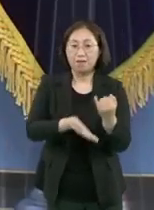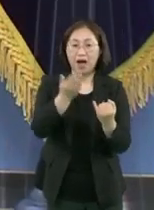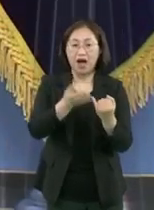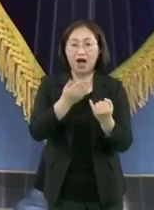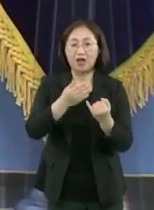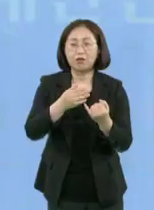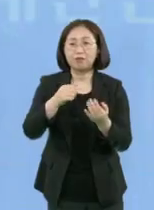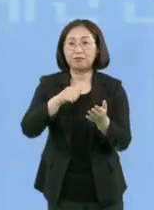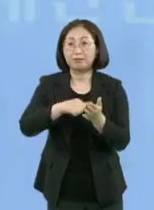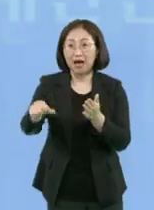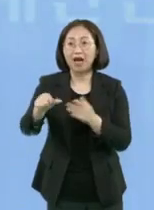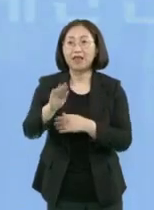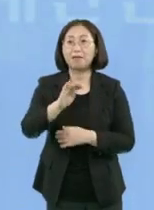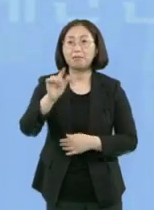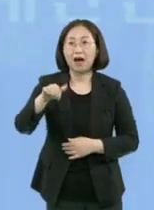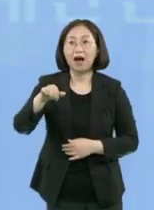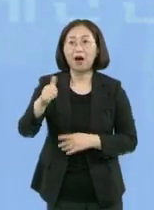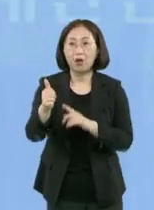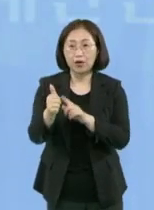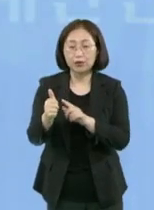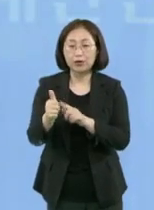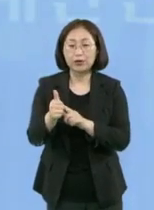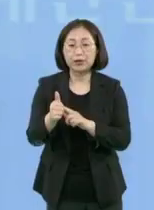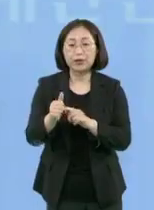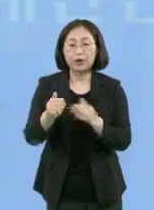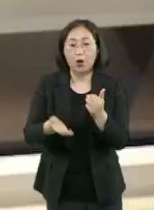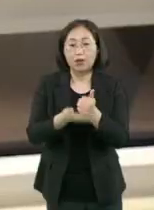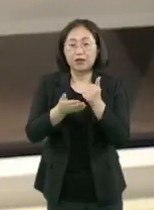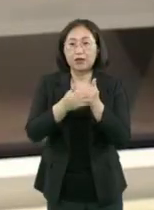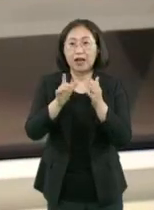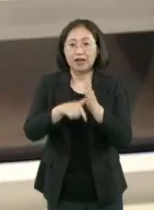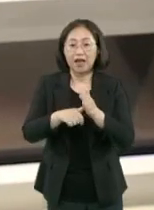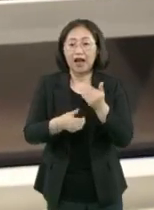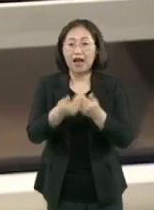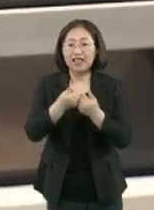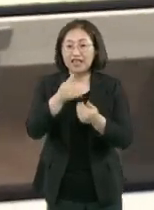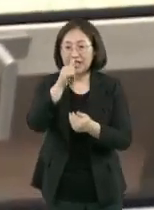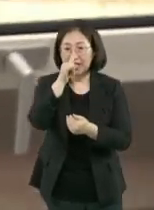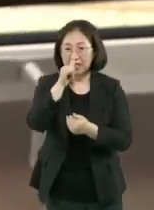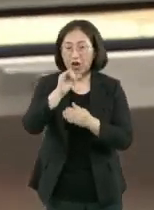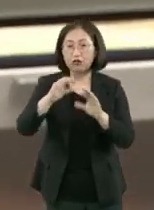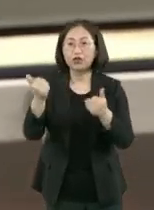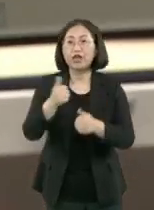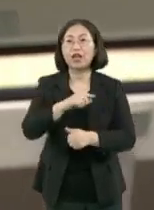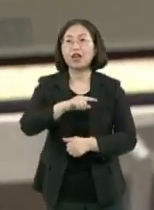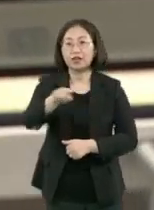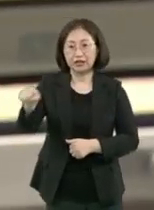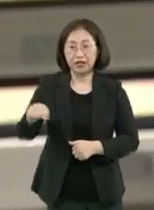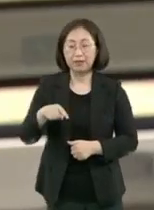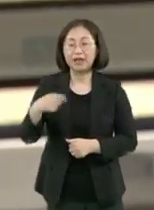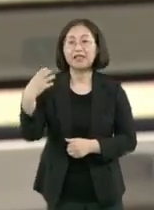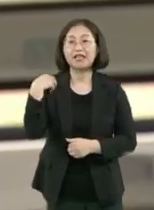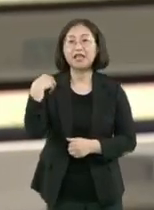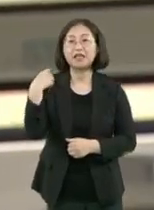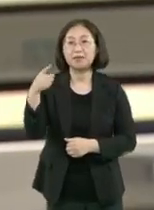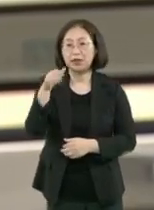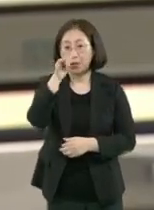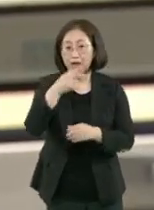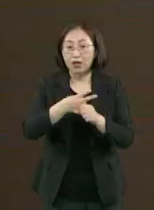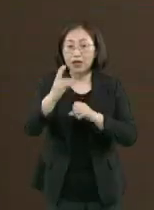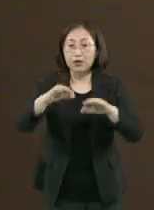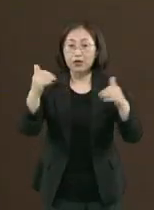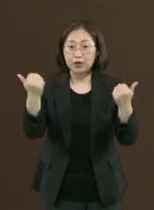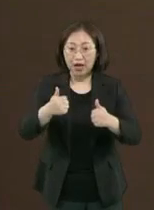박완주 의원을 비롯해 공천 과정에서 갈등을 유발한 다선 중진들에 대한 책임론과 함께 2년 뒤 총선을